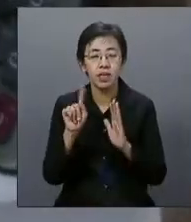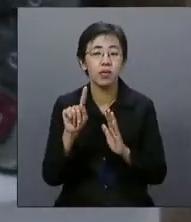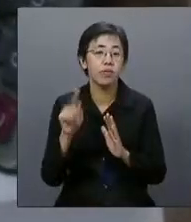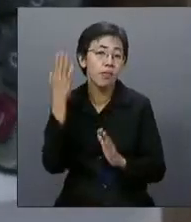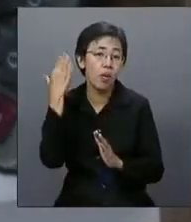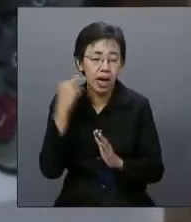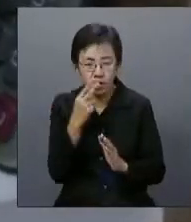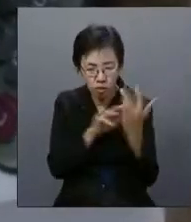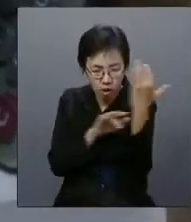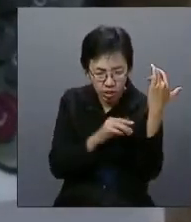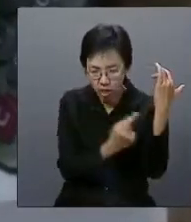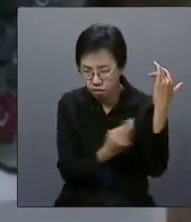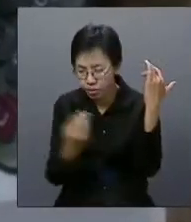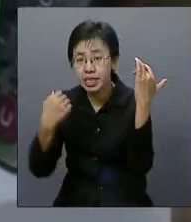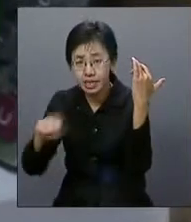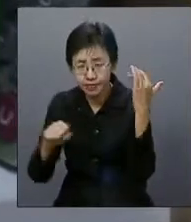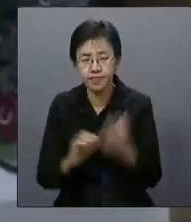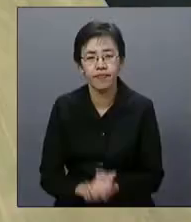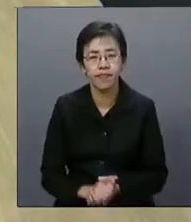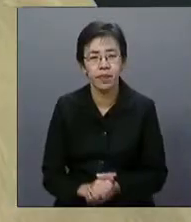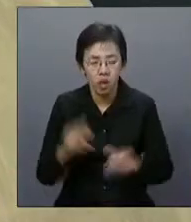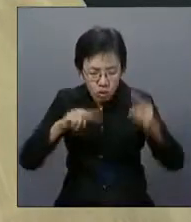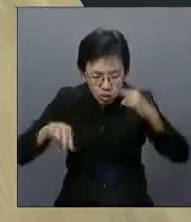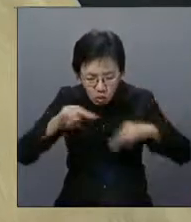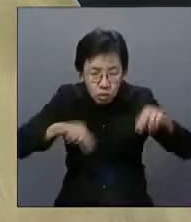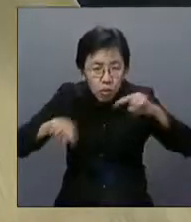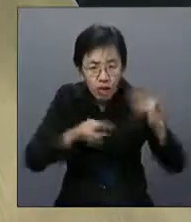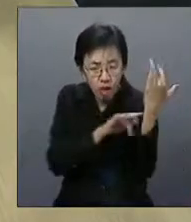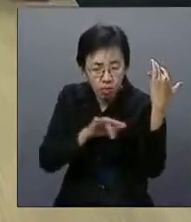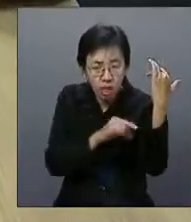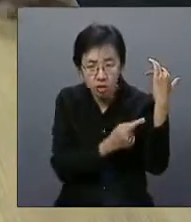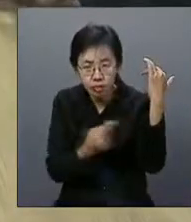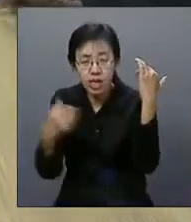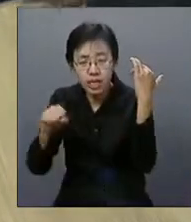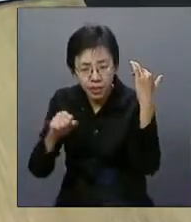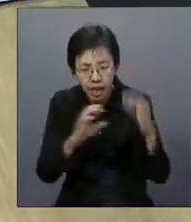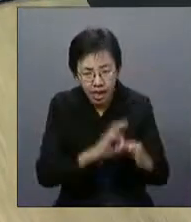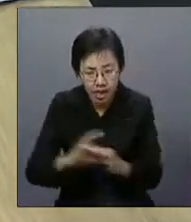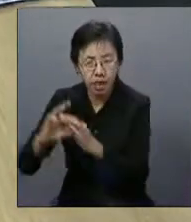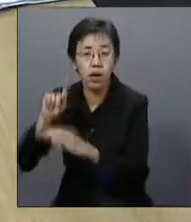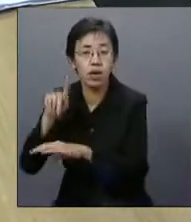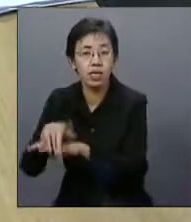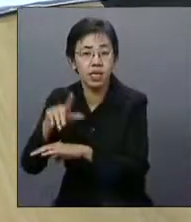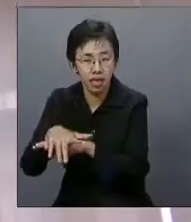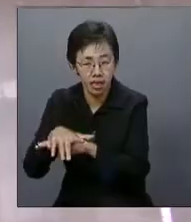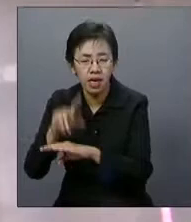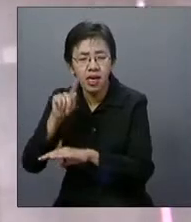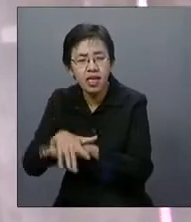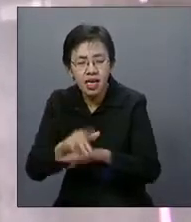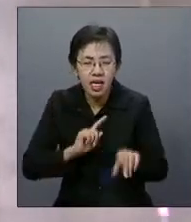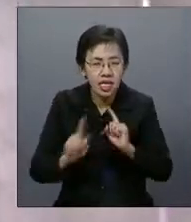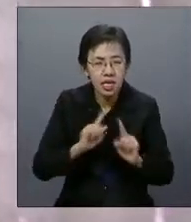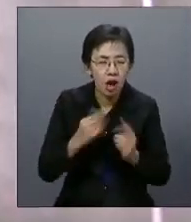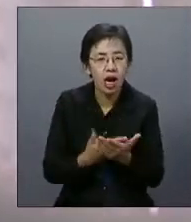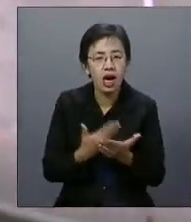ครื่องคอมพิวเตอร์กว่า10เครื่องและจากการตรวจสอบพบว่าเป็นเครื่องคอมพิวเตอร์เชื่อมต่ออินเทอร์เน็ตสำหรับติดต่อการโอนถ่ายเงิน